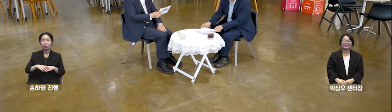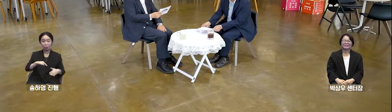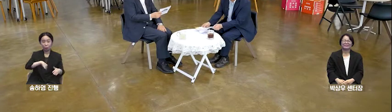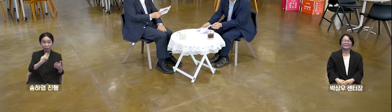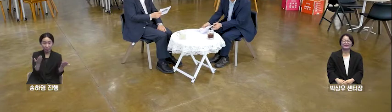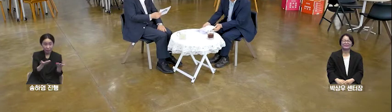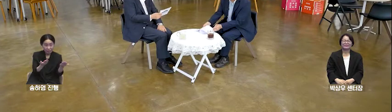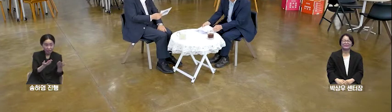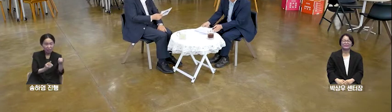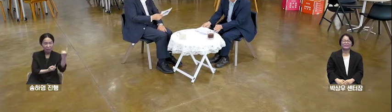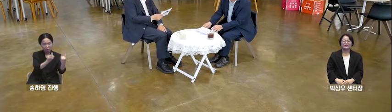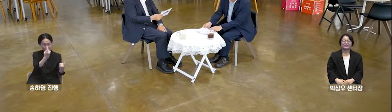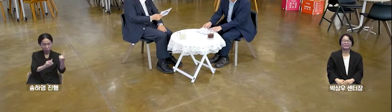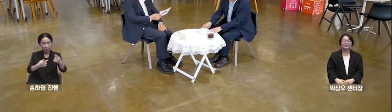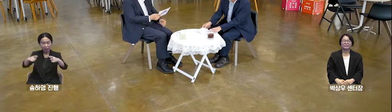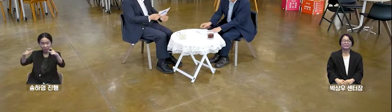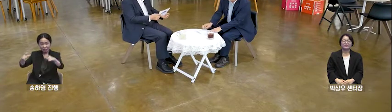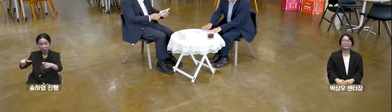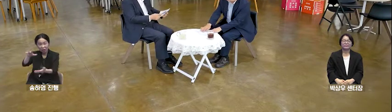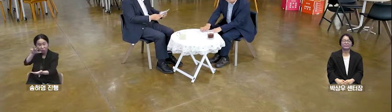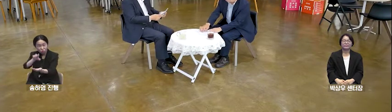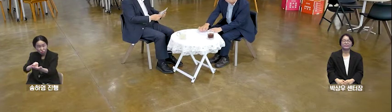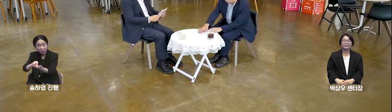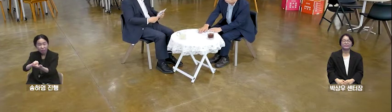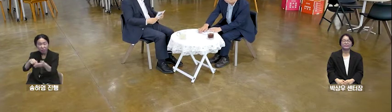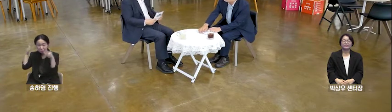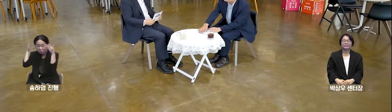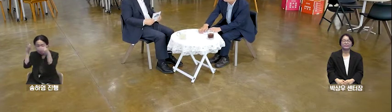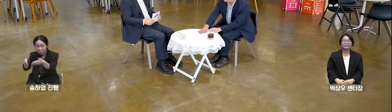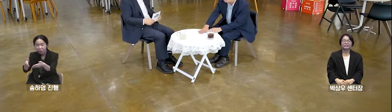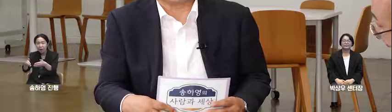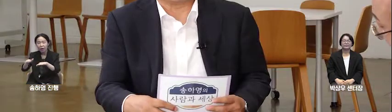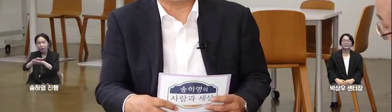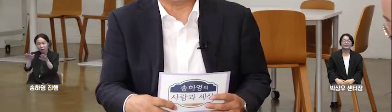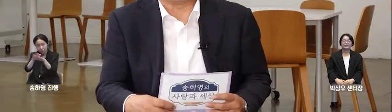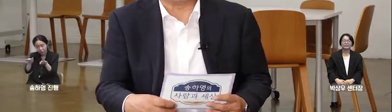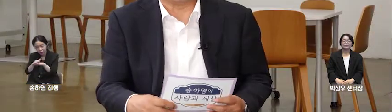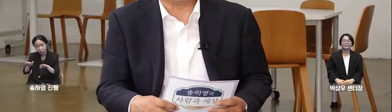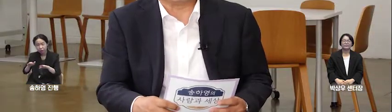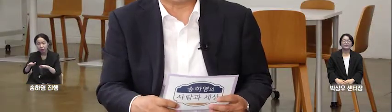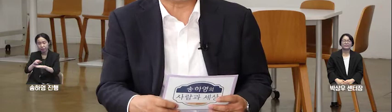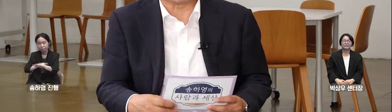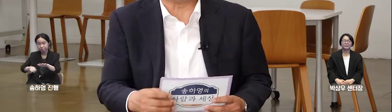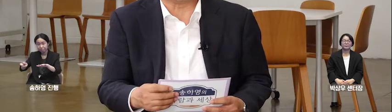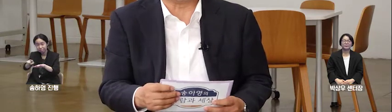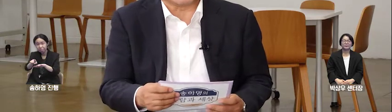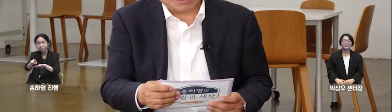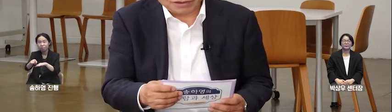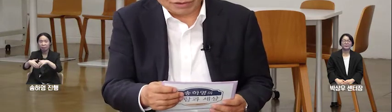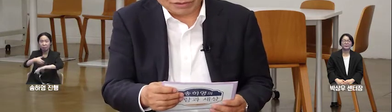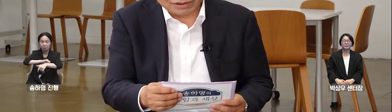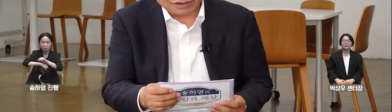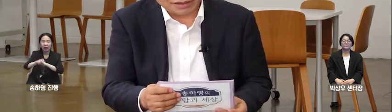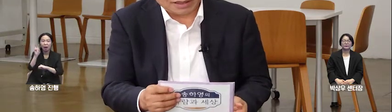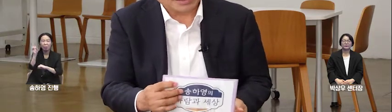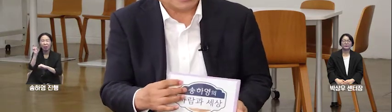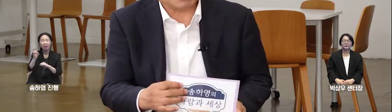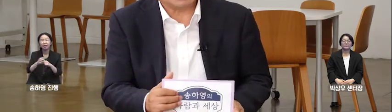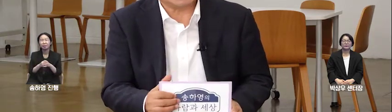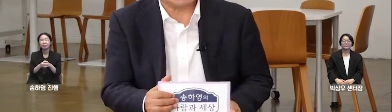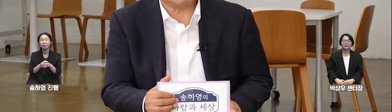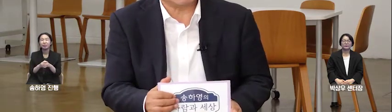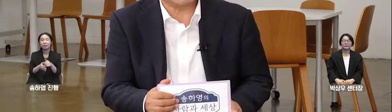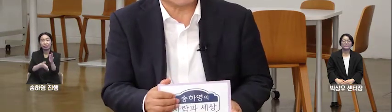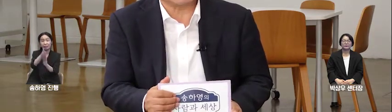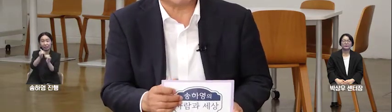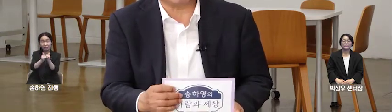본인의 일보다 지역의 현안 이런 걸 좀 해결하려고 앞장서 나서다 보니까 그렇게 된 것 같은데